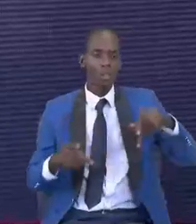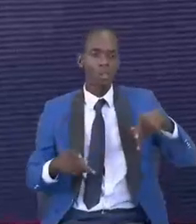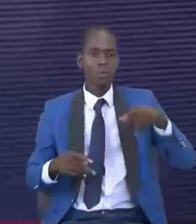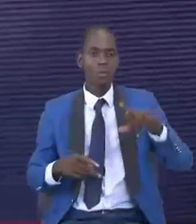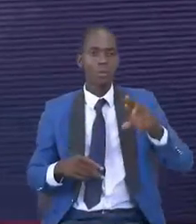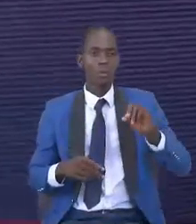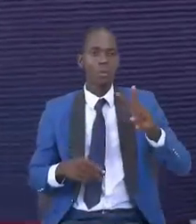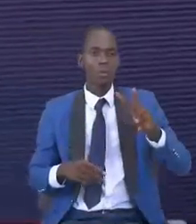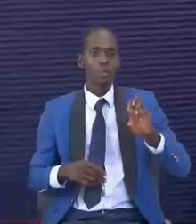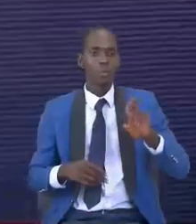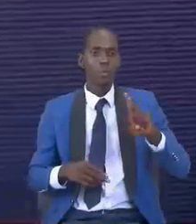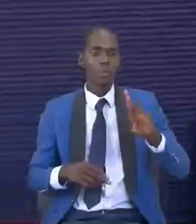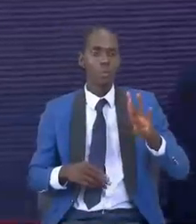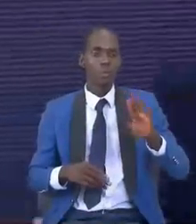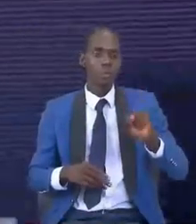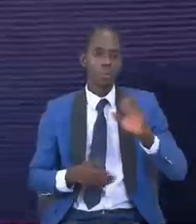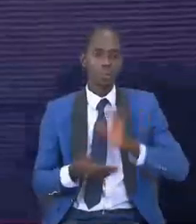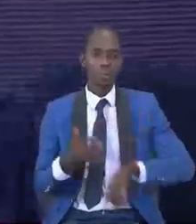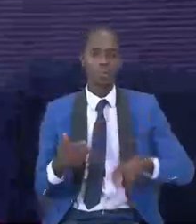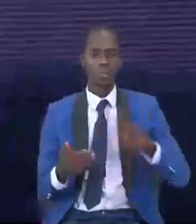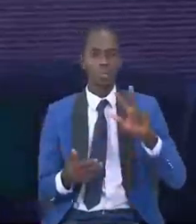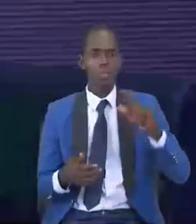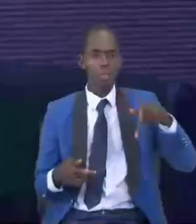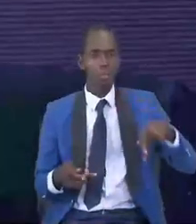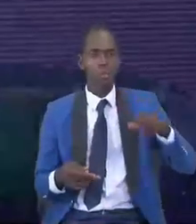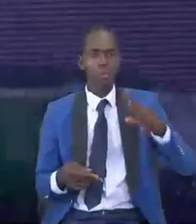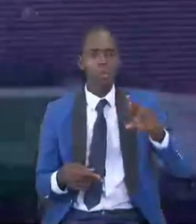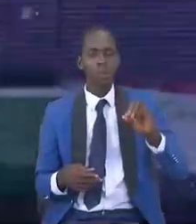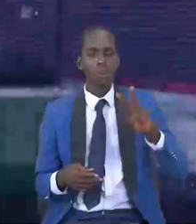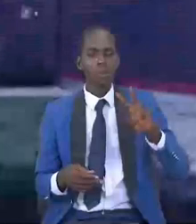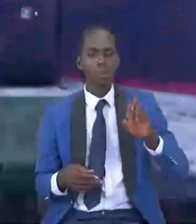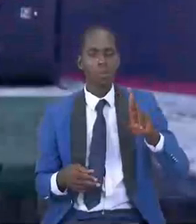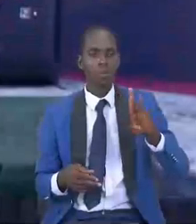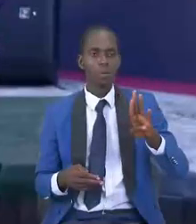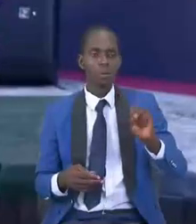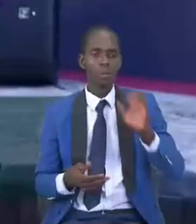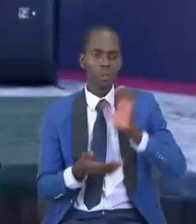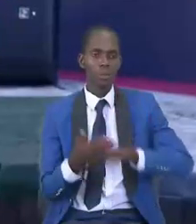le verset 34. Proverbe 23, 24.